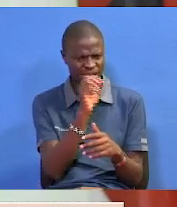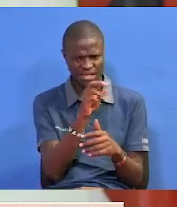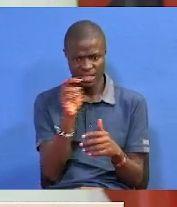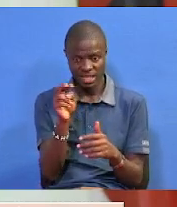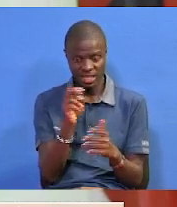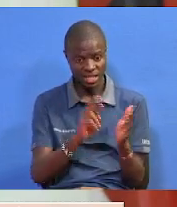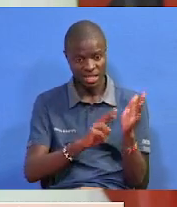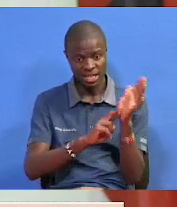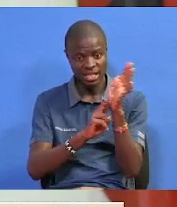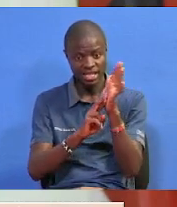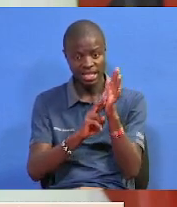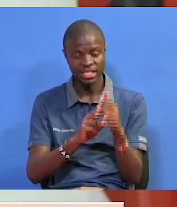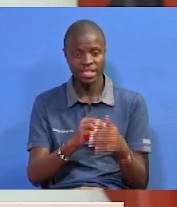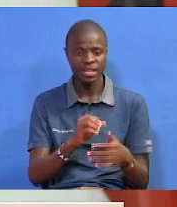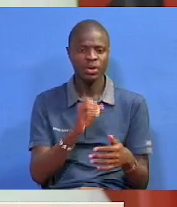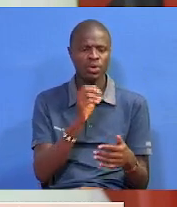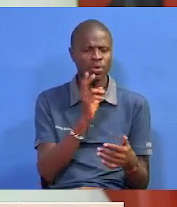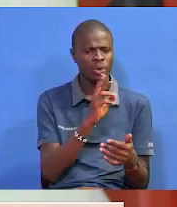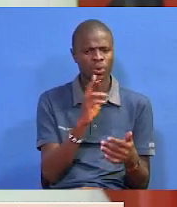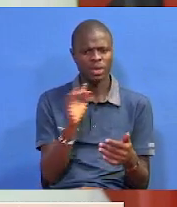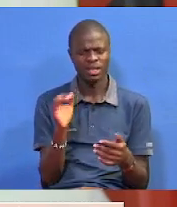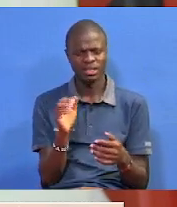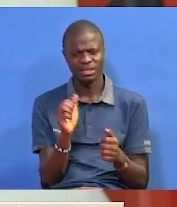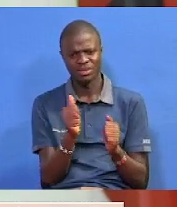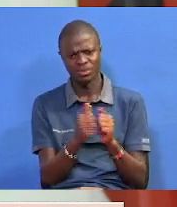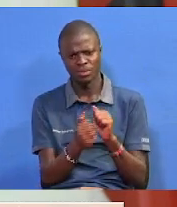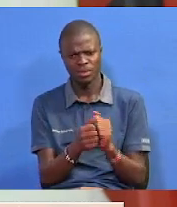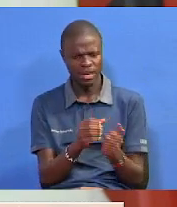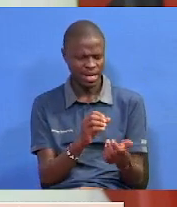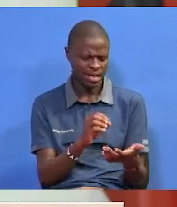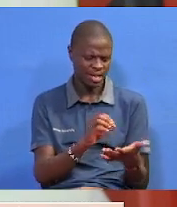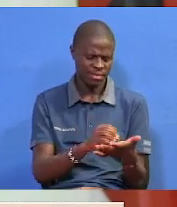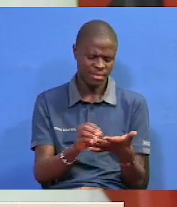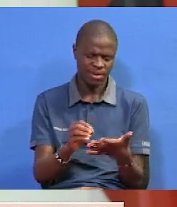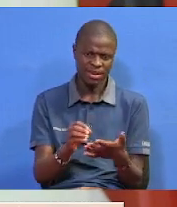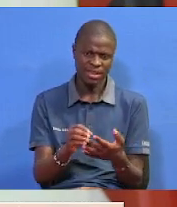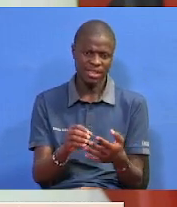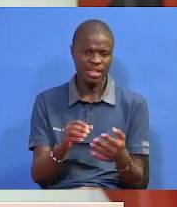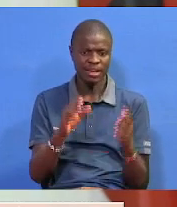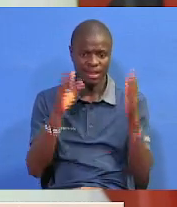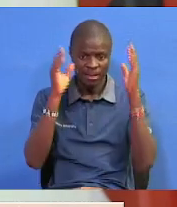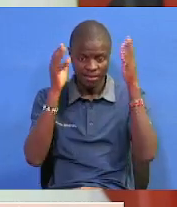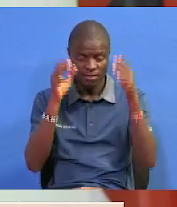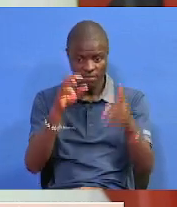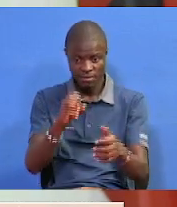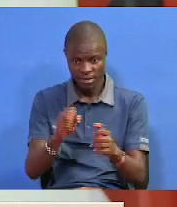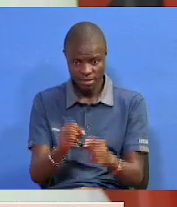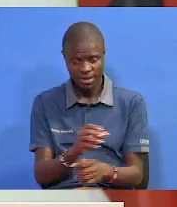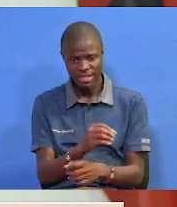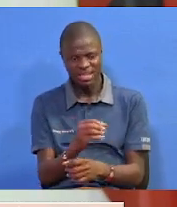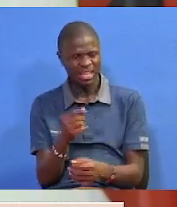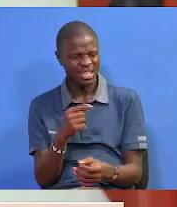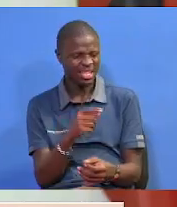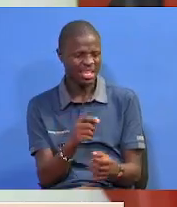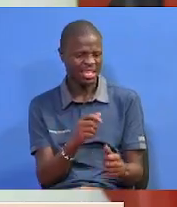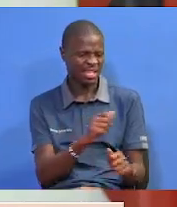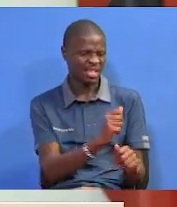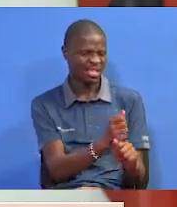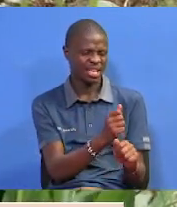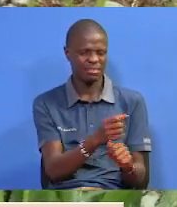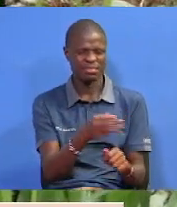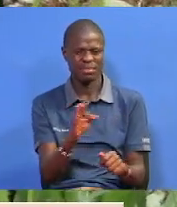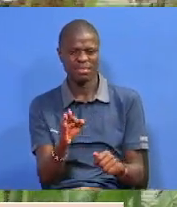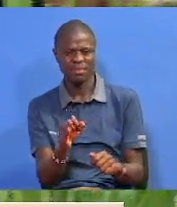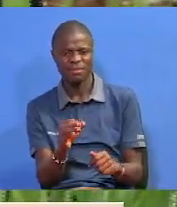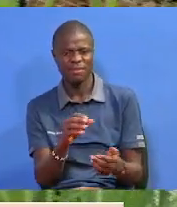utafiti tunaofanya saa hizi kuwasajili wakulima na kuwauliza zile aina ya mbolea wanazihitaji na kwa